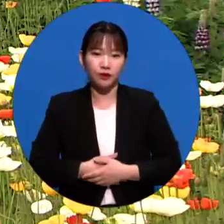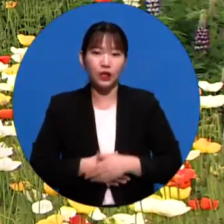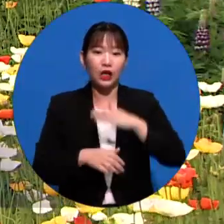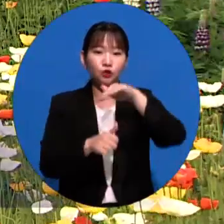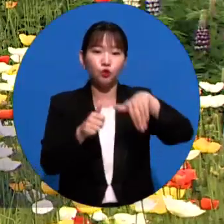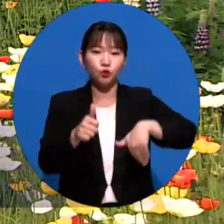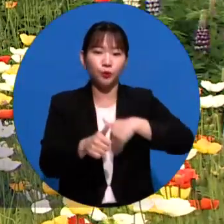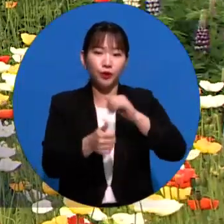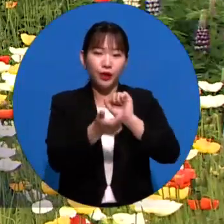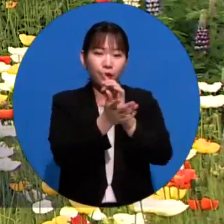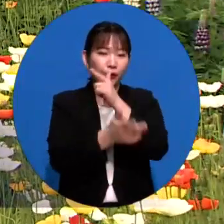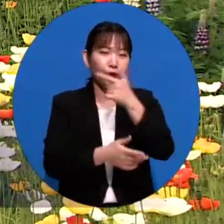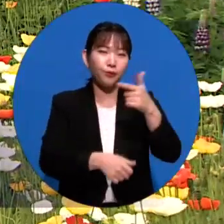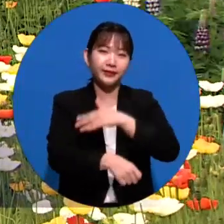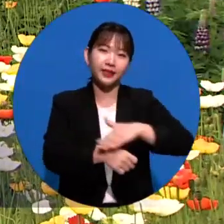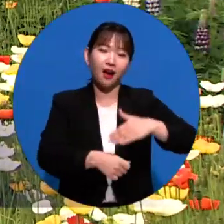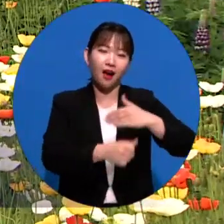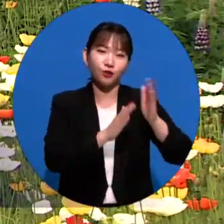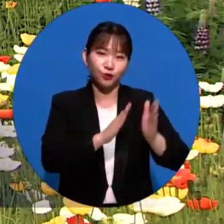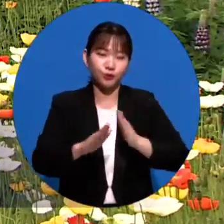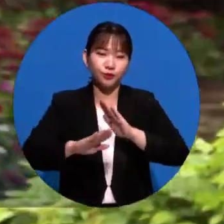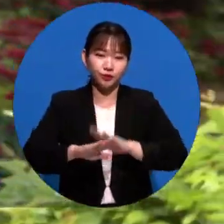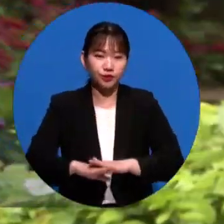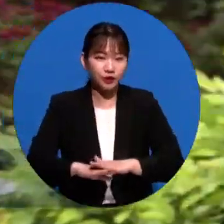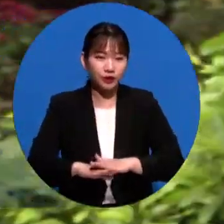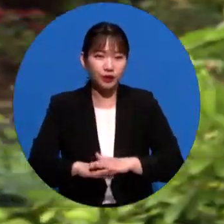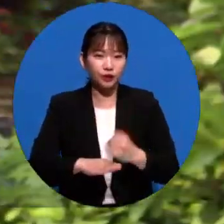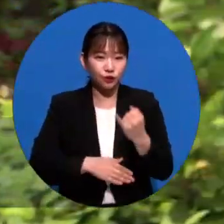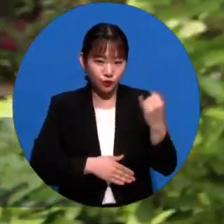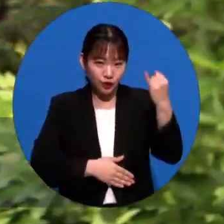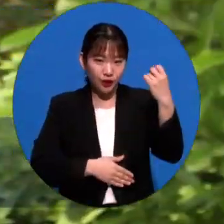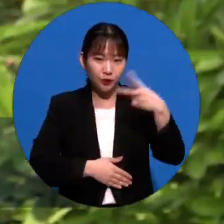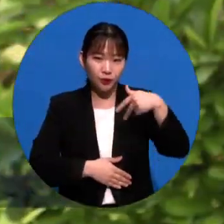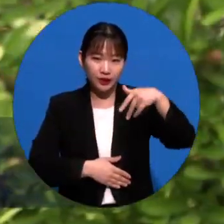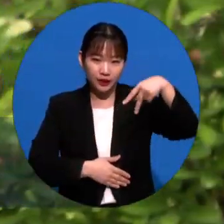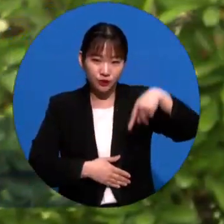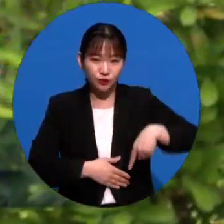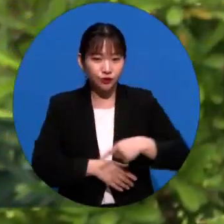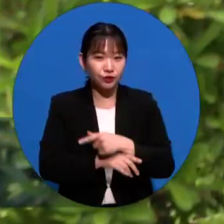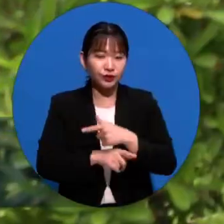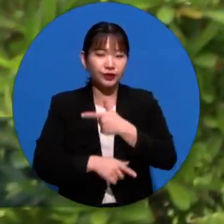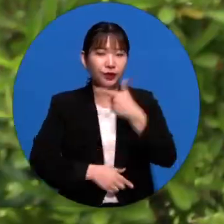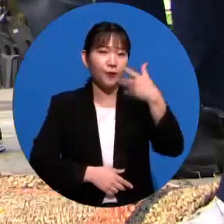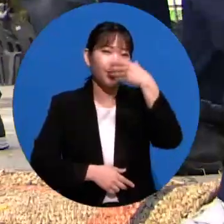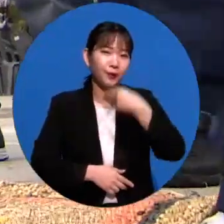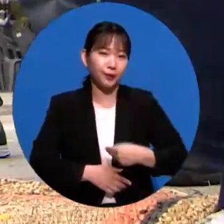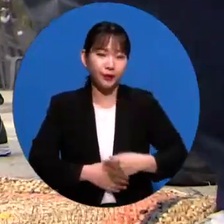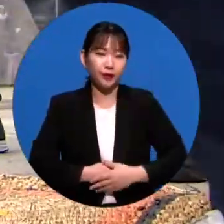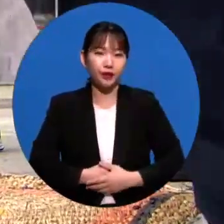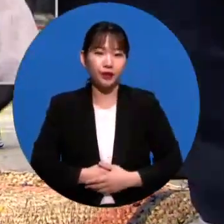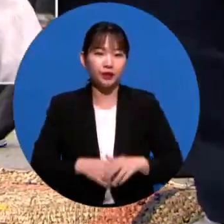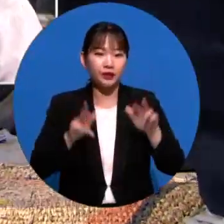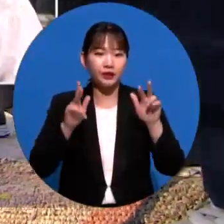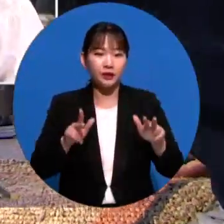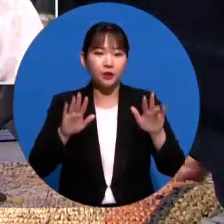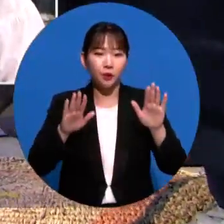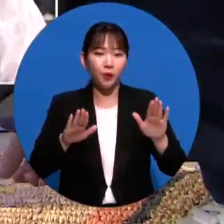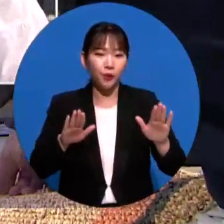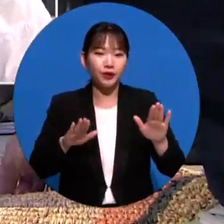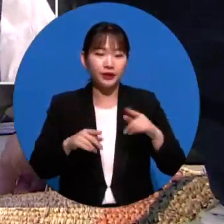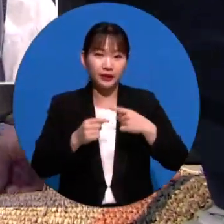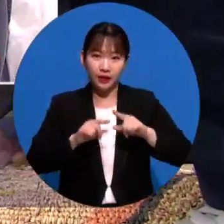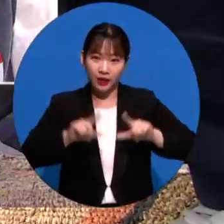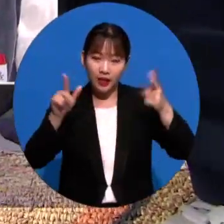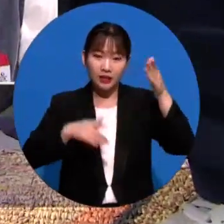주변에 이 꽃 같은 걸 너무 잘 해놔가지고 누나들이 또 우리 제수들이 너무 행복하고 지금 이제 오늘 첫 날이기도